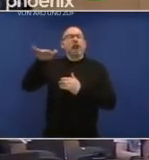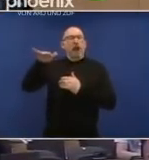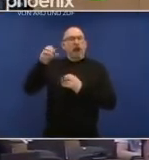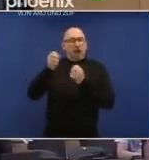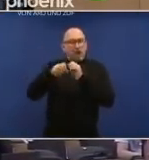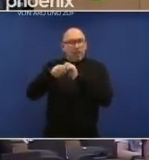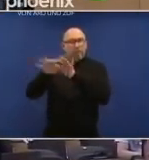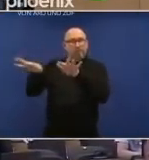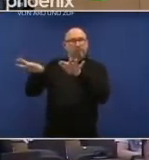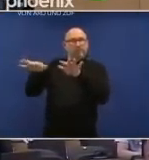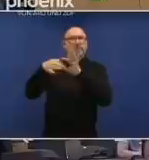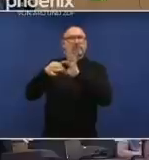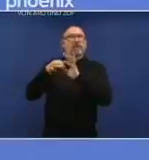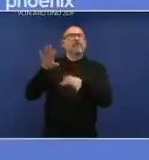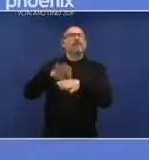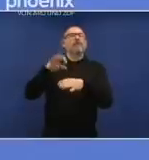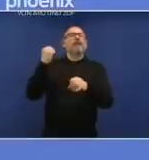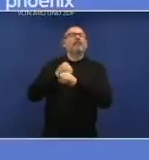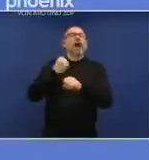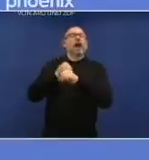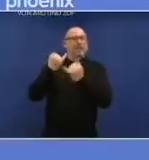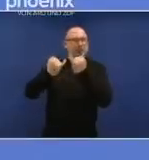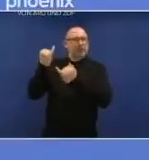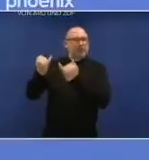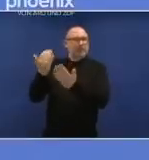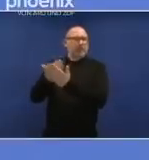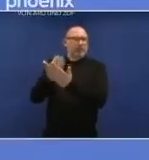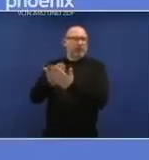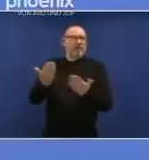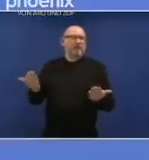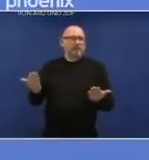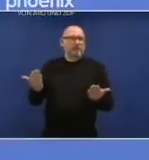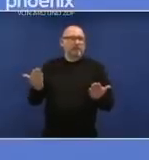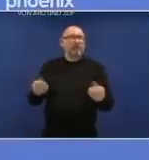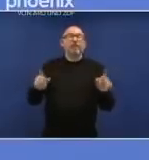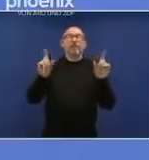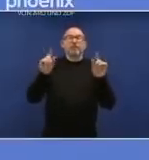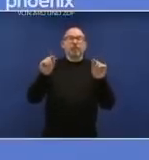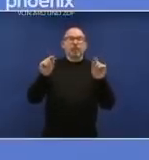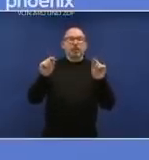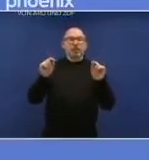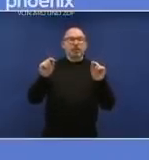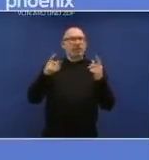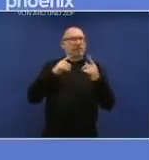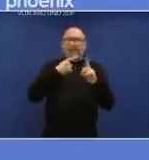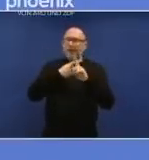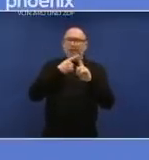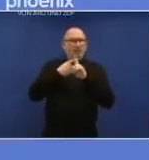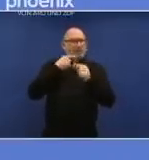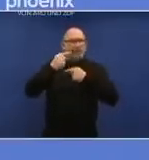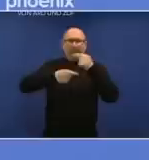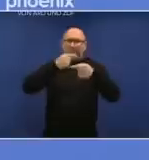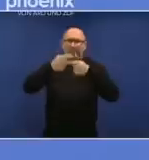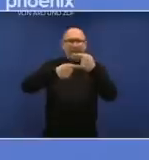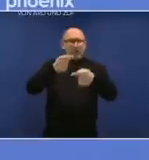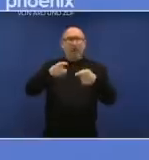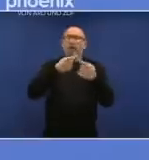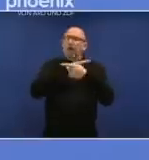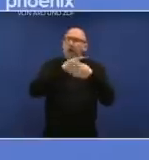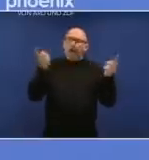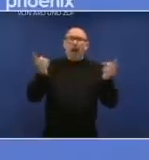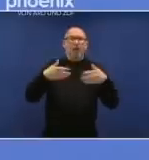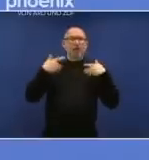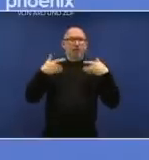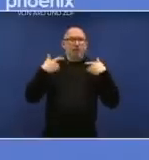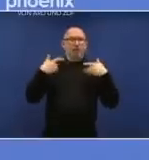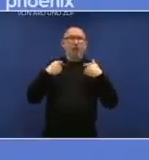im Zusammenhang mit der Fleischverarbeitungsindustrie gab. Also, da wir bei allen positiven Entwicklungen, über die wir uns ja alle gemeinsam sehr freuen,